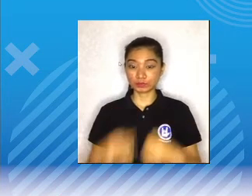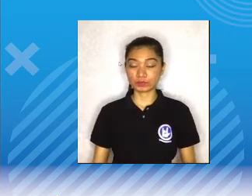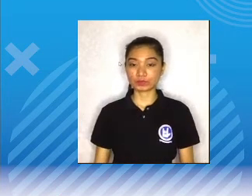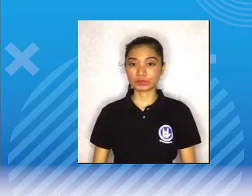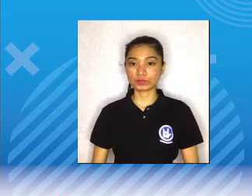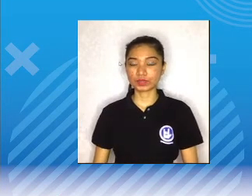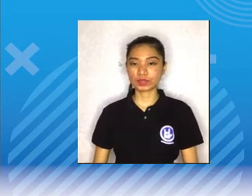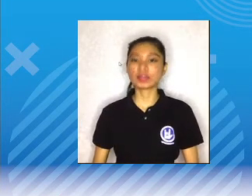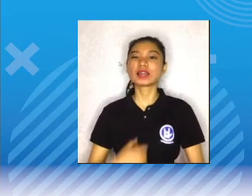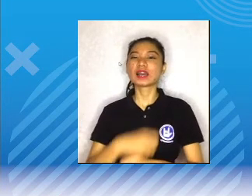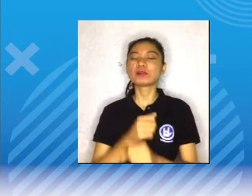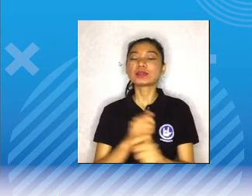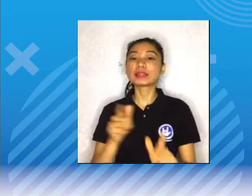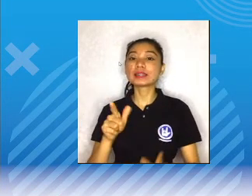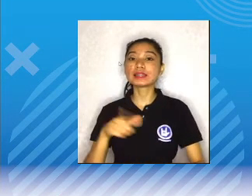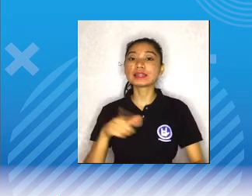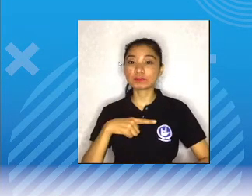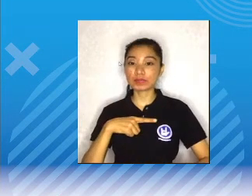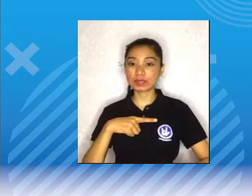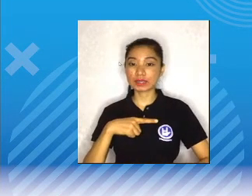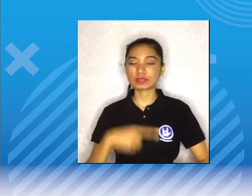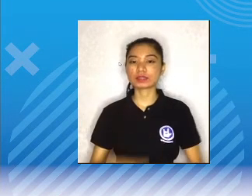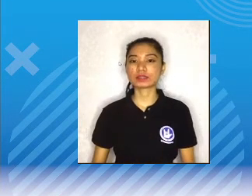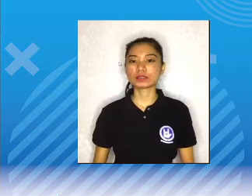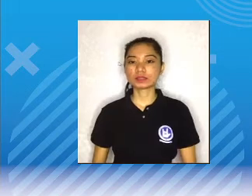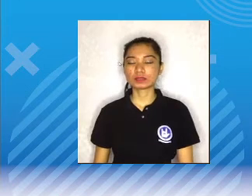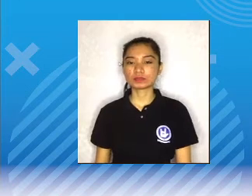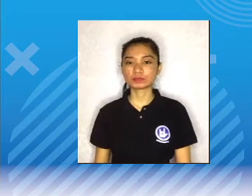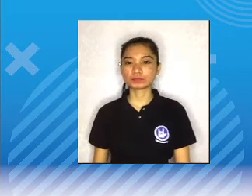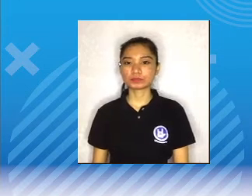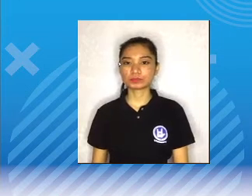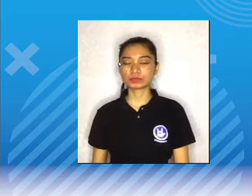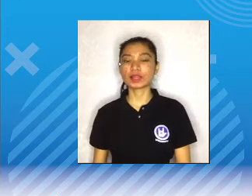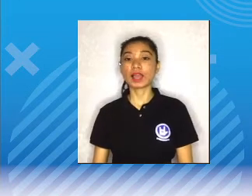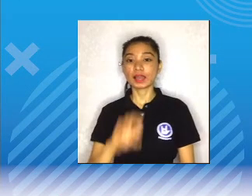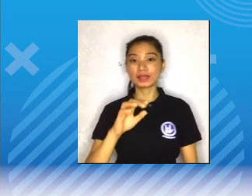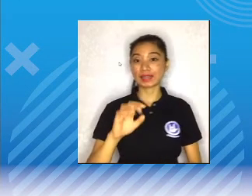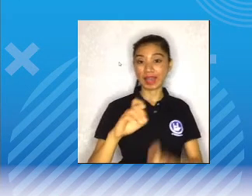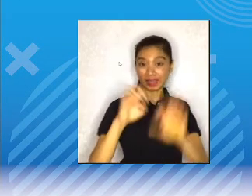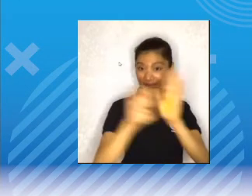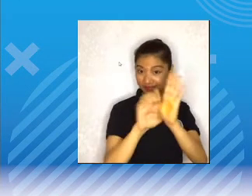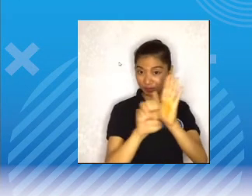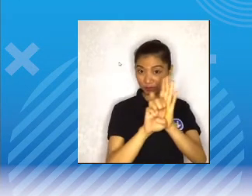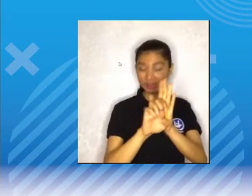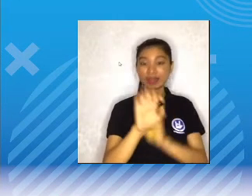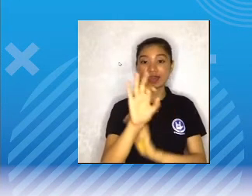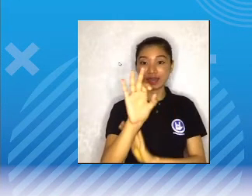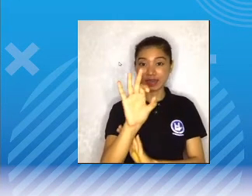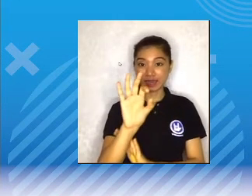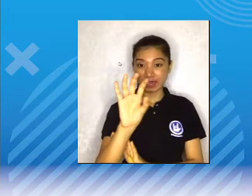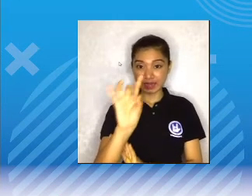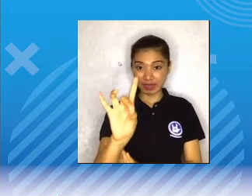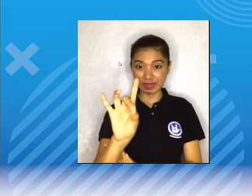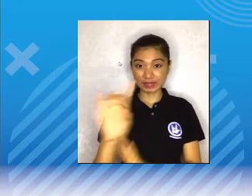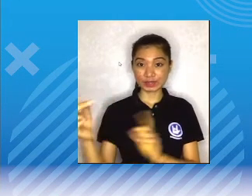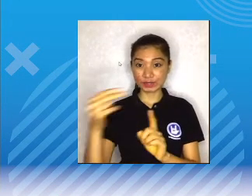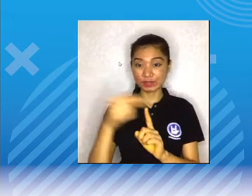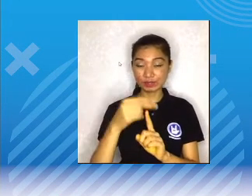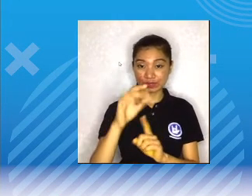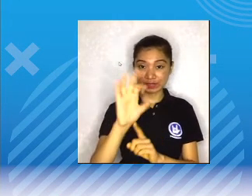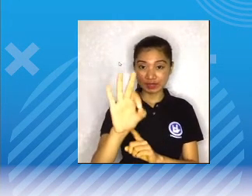okay, between 8 to 9, magtatrabaho ako sa school. Tungkol sa